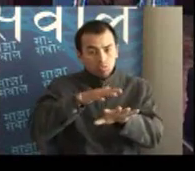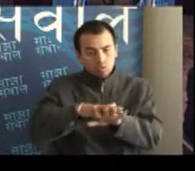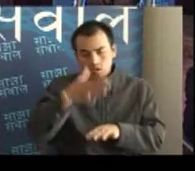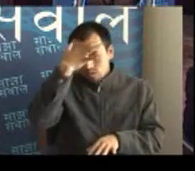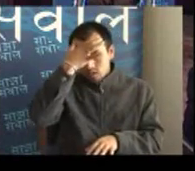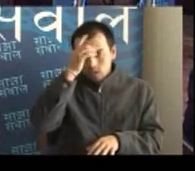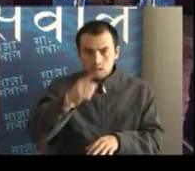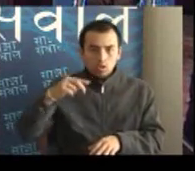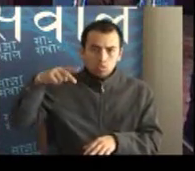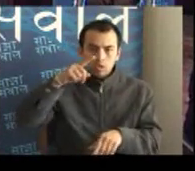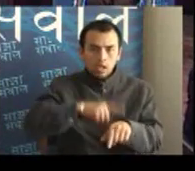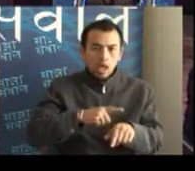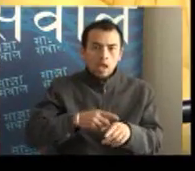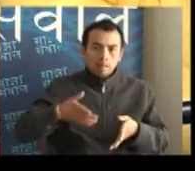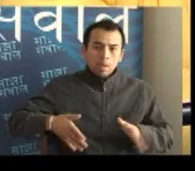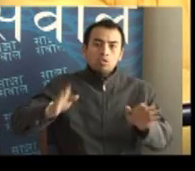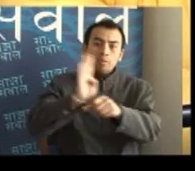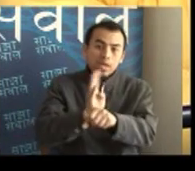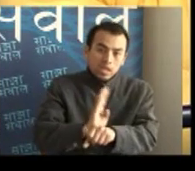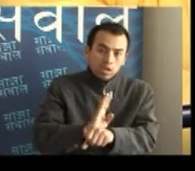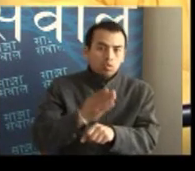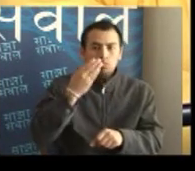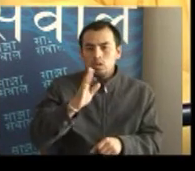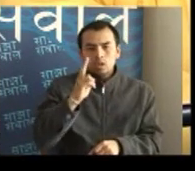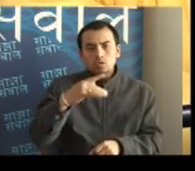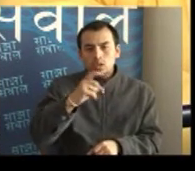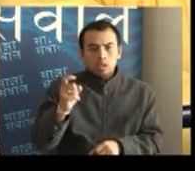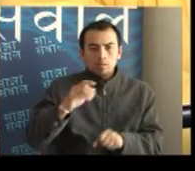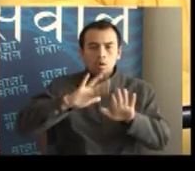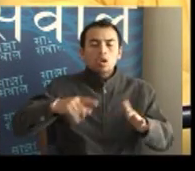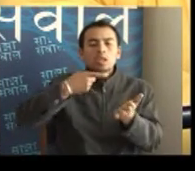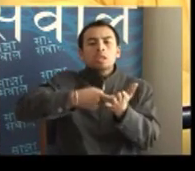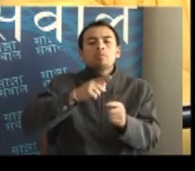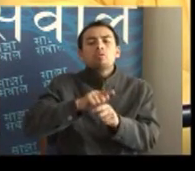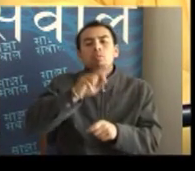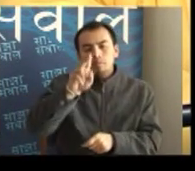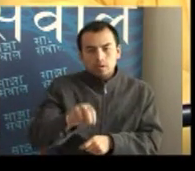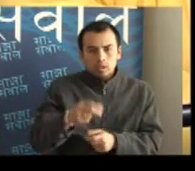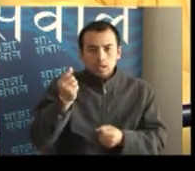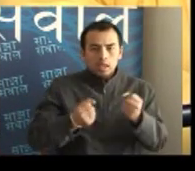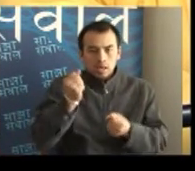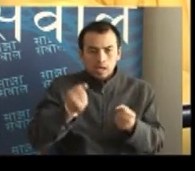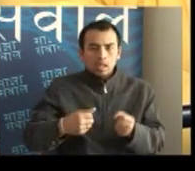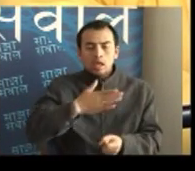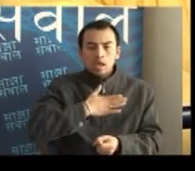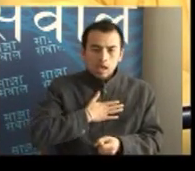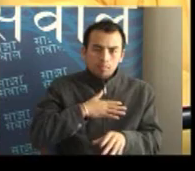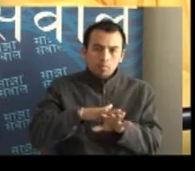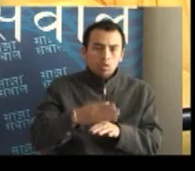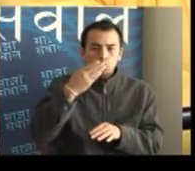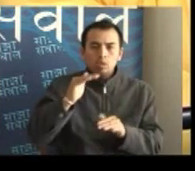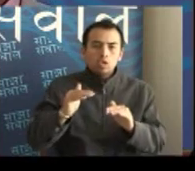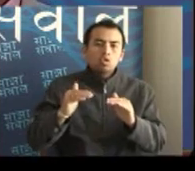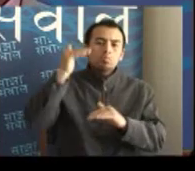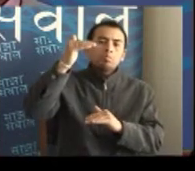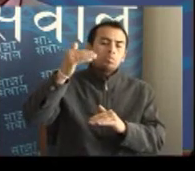हुन्छ हिँडुल गर्दा, बाटो त्यत्तिकै बिजी हुन्छ, त्यसको लागि एउटा छुट्टी नीति अप्नाउनु पर्यो, अनि गाडी चाहिँ नि मेन हाम्रो हामीहरूलाई हुने लेभल